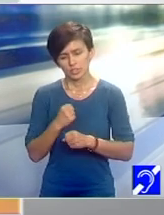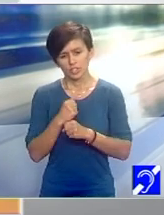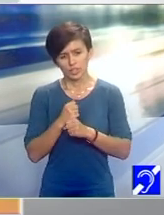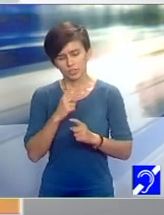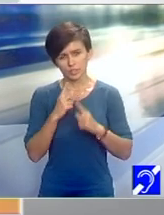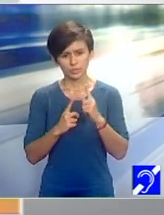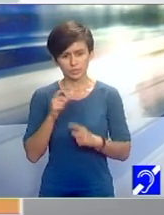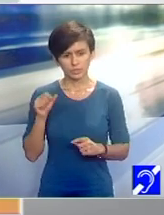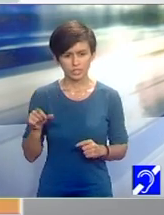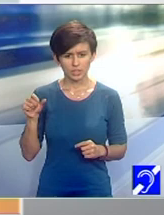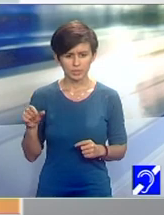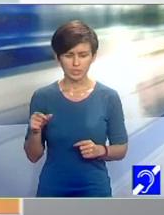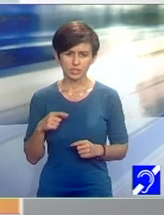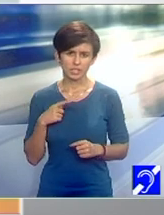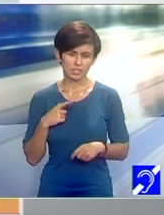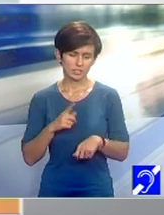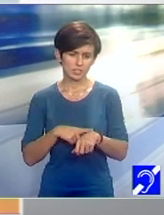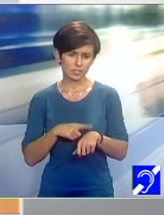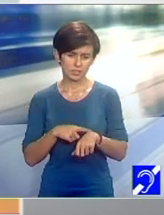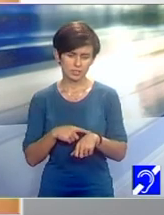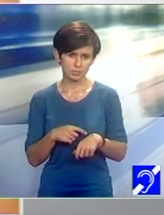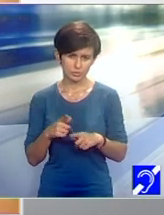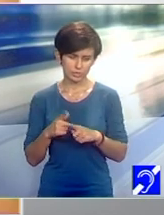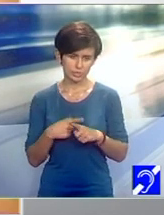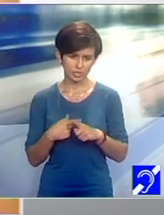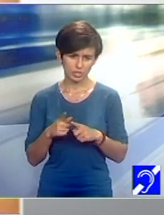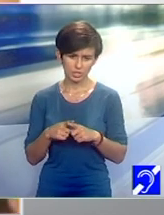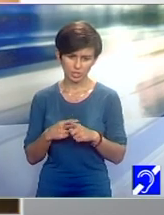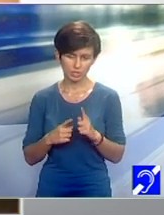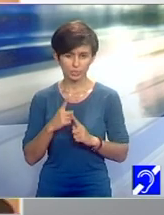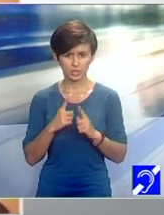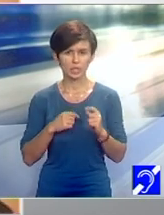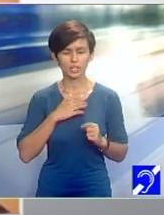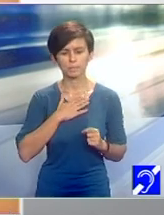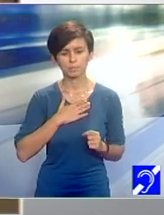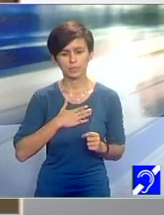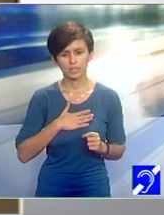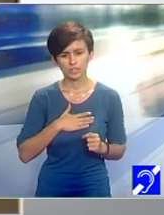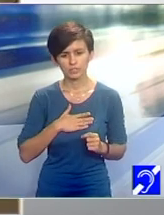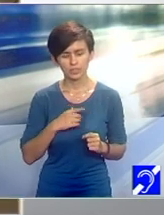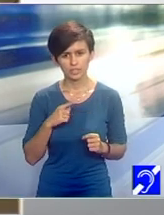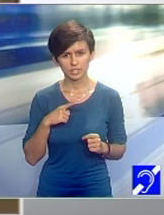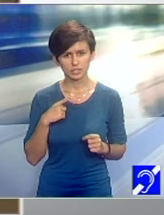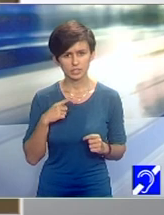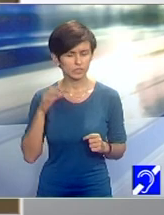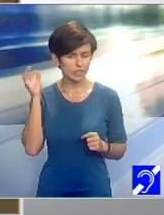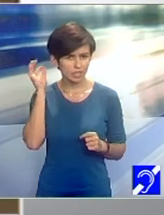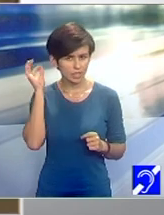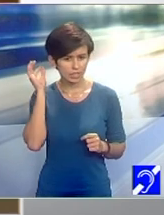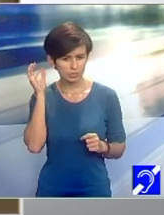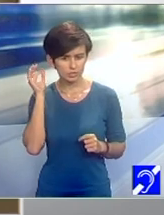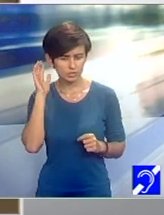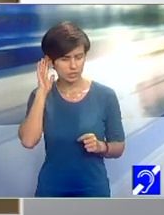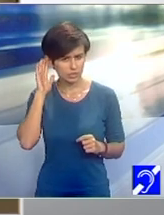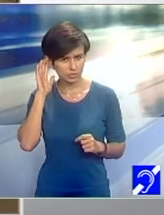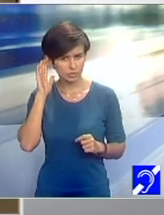Este timpul și mai ales la rom, dacă vor să fie luați în seamă, trebuie o mare unitate,